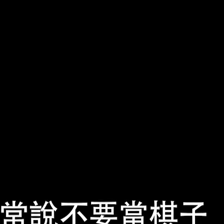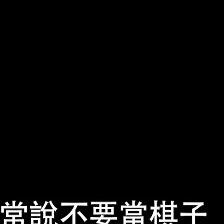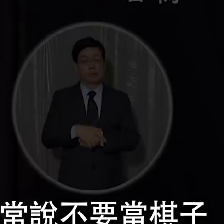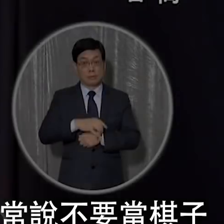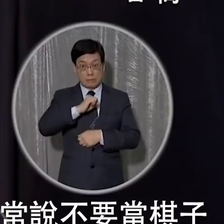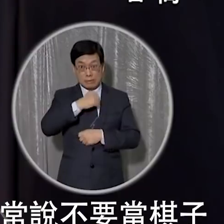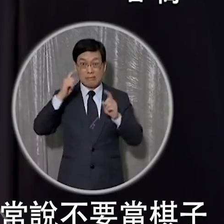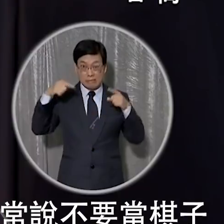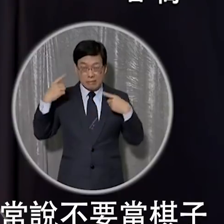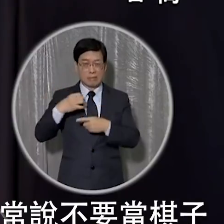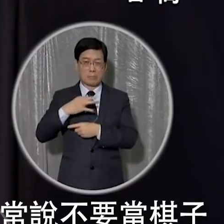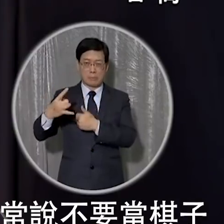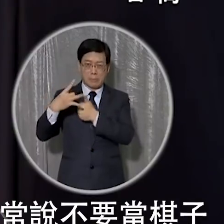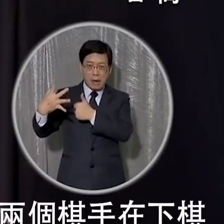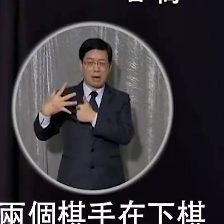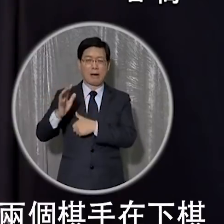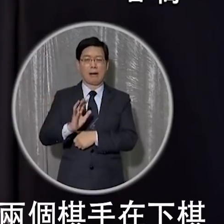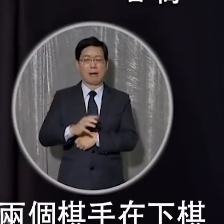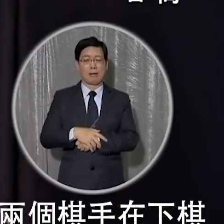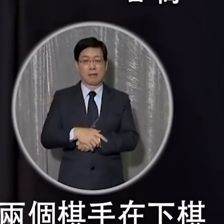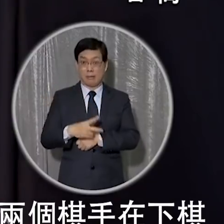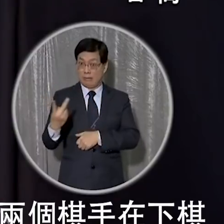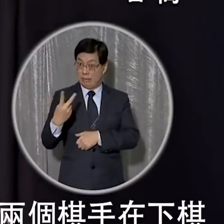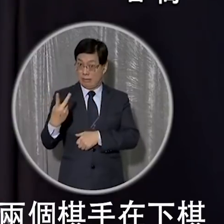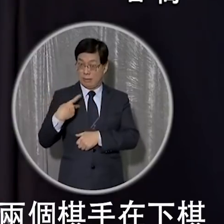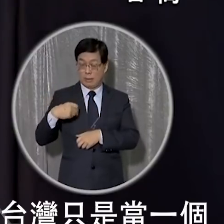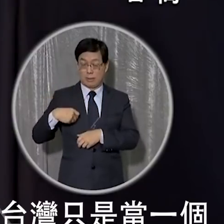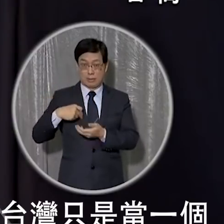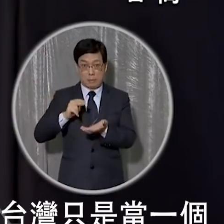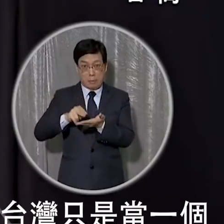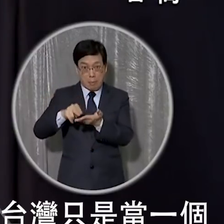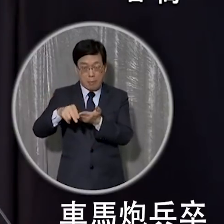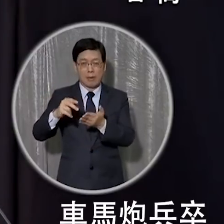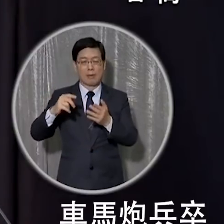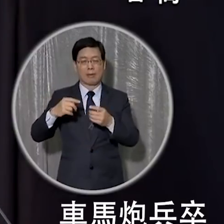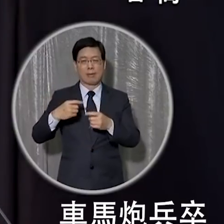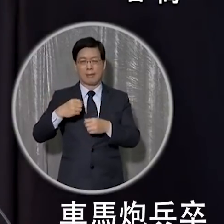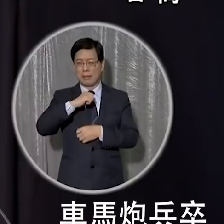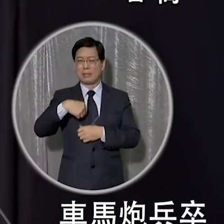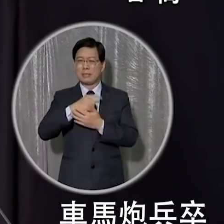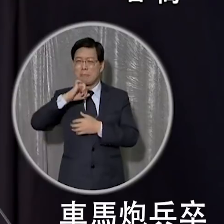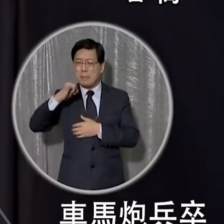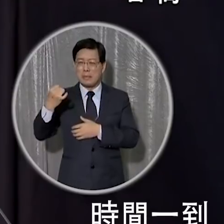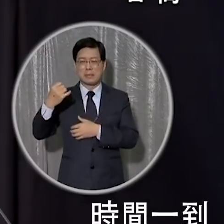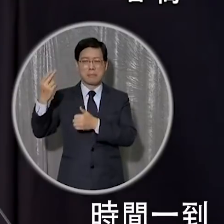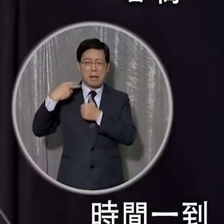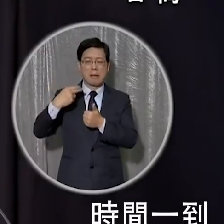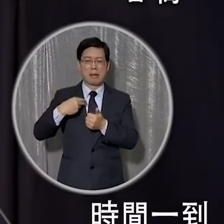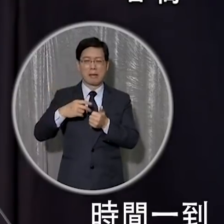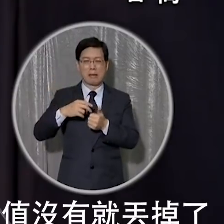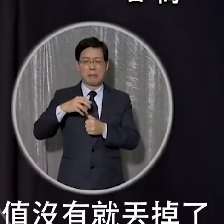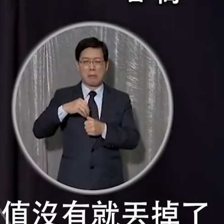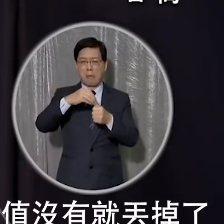台湾时常说不要当棋子，两个棋手在下棋，如果台湾只是当一个车马炮兵卒，时间一